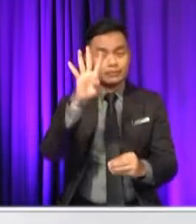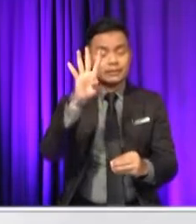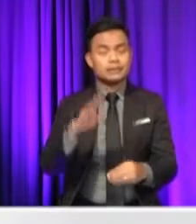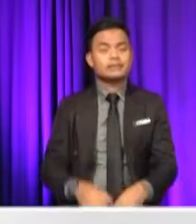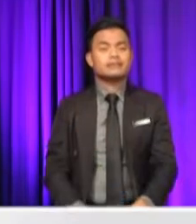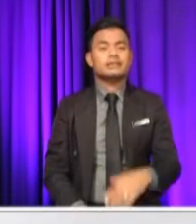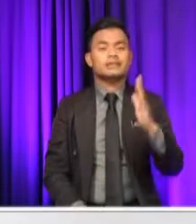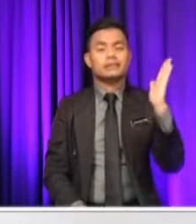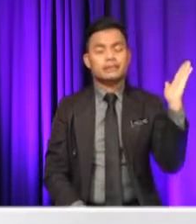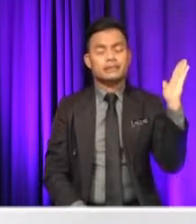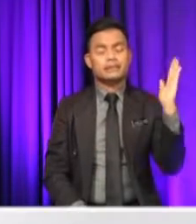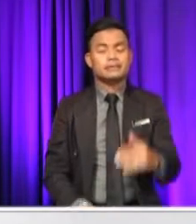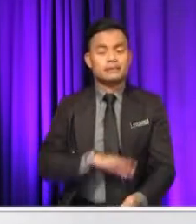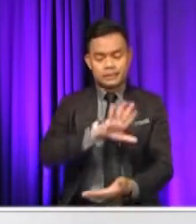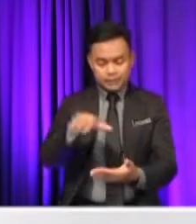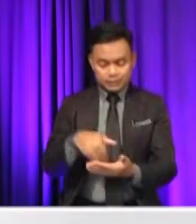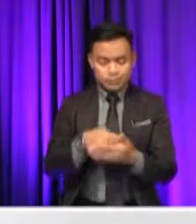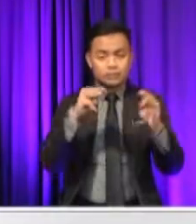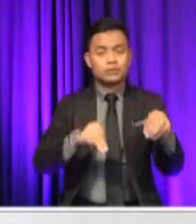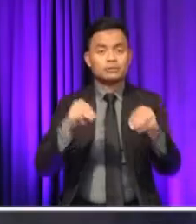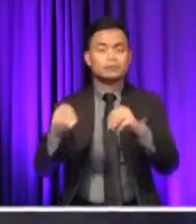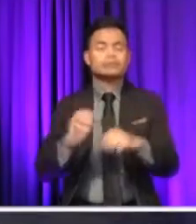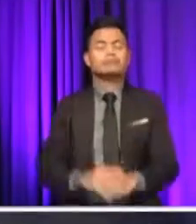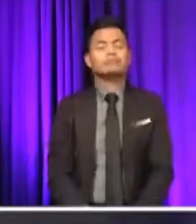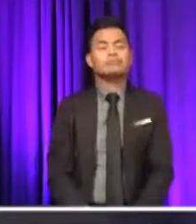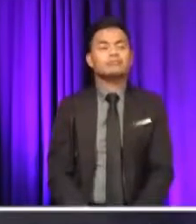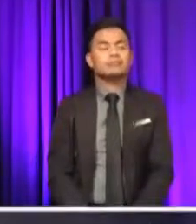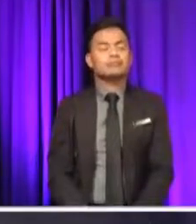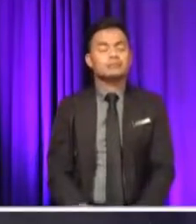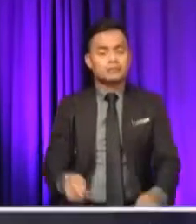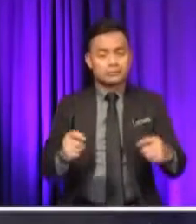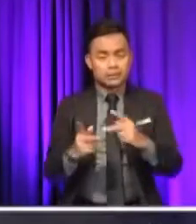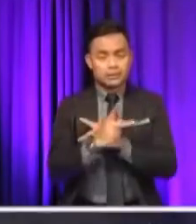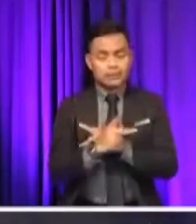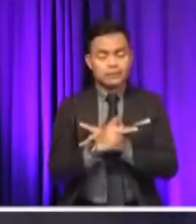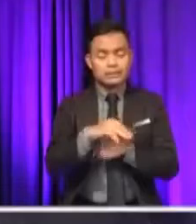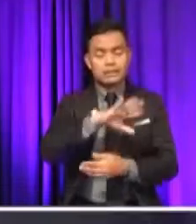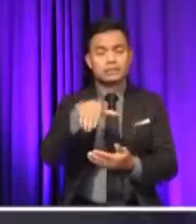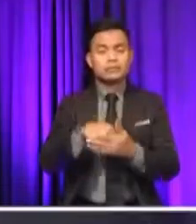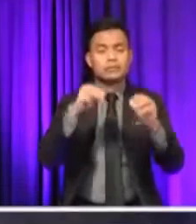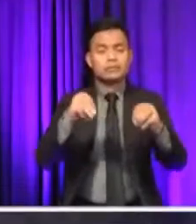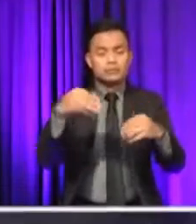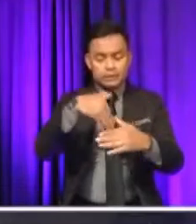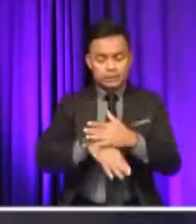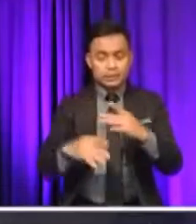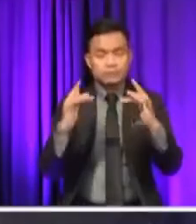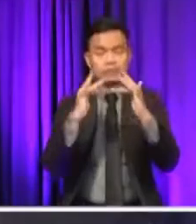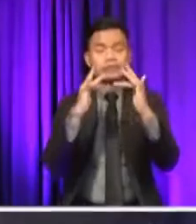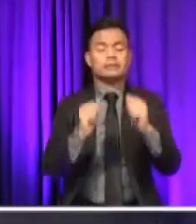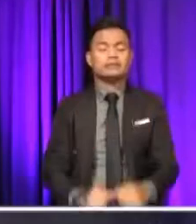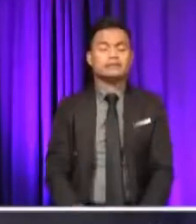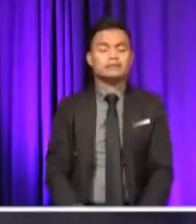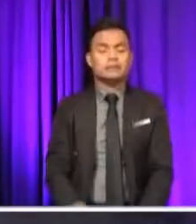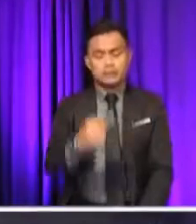Alia. Semua ni pelajar-pelajar. Baik, terima kasih kepada murid-murid dalam talian yang sudi bersama dengan kita. Baik, Cikgu.